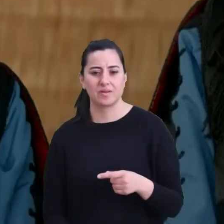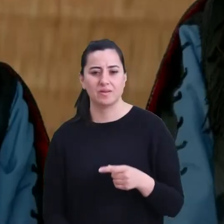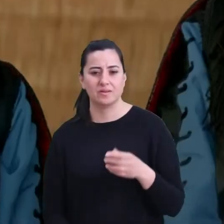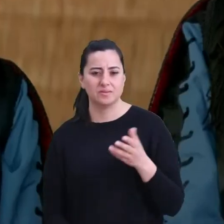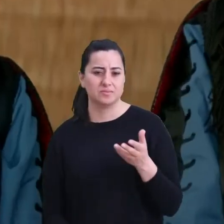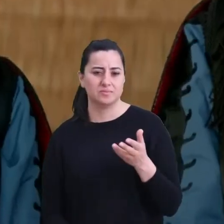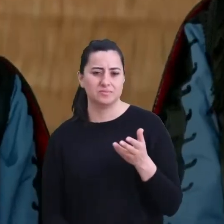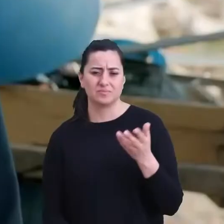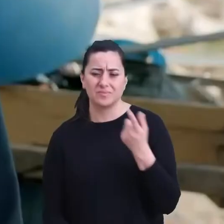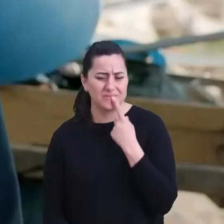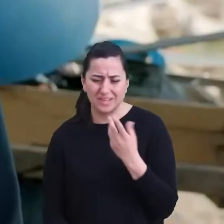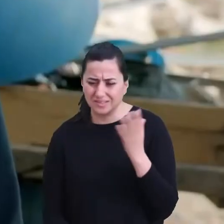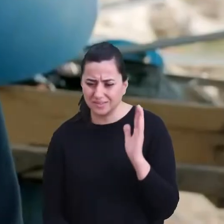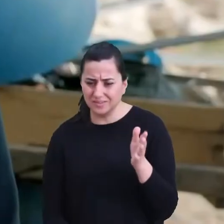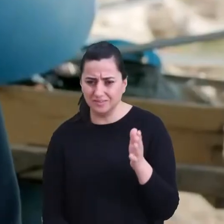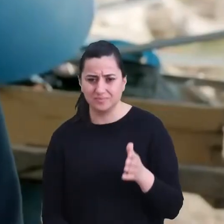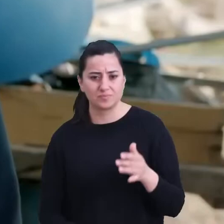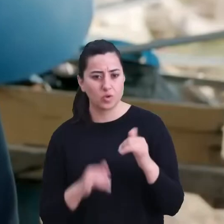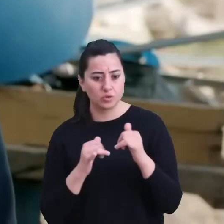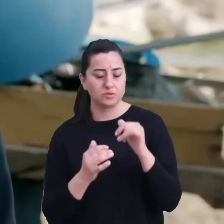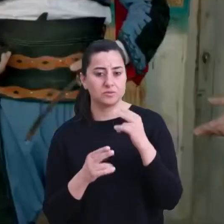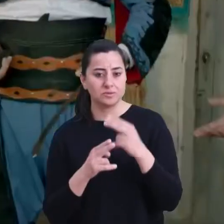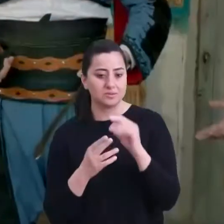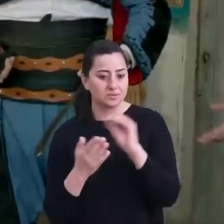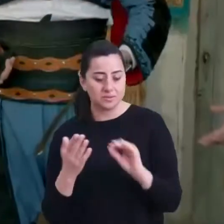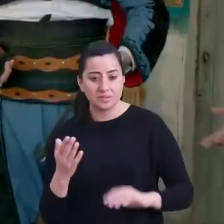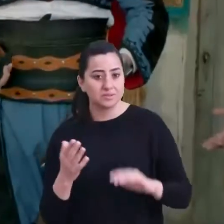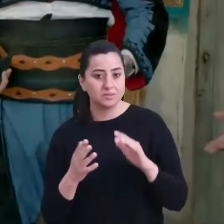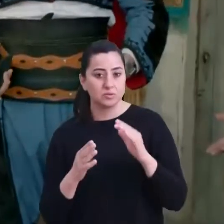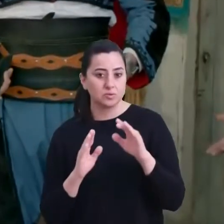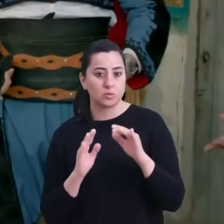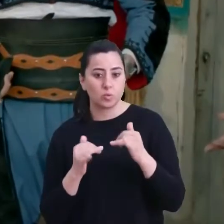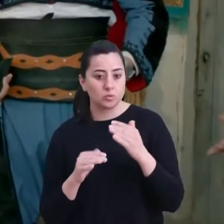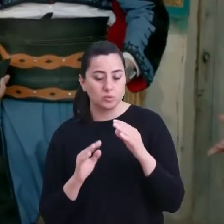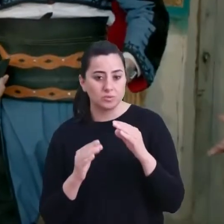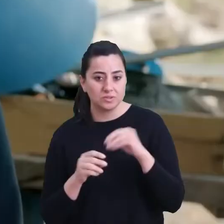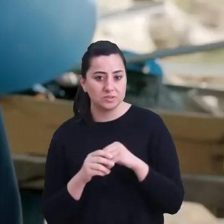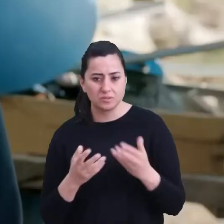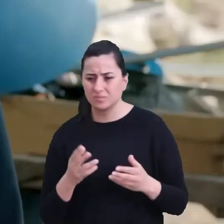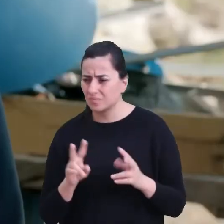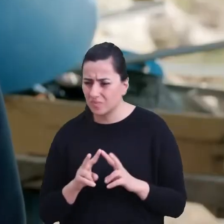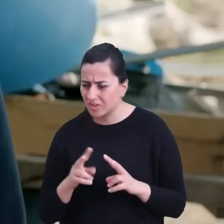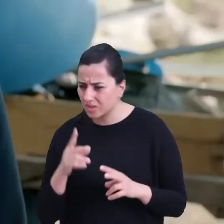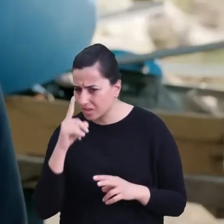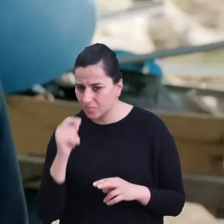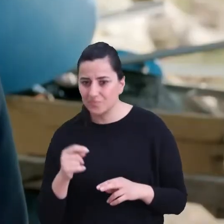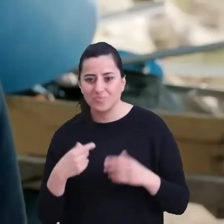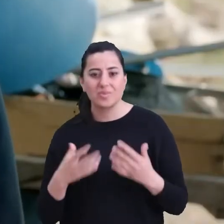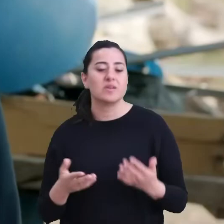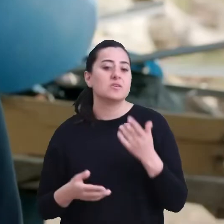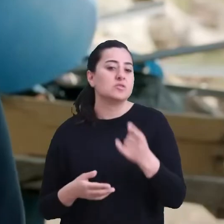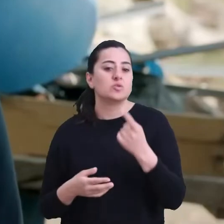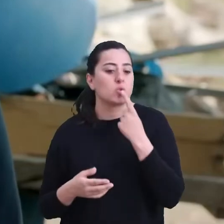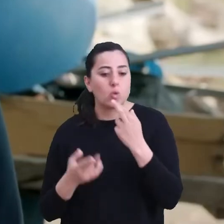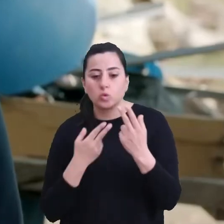musun? Değil mi be? Ya oyunun metni işte. Ha? Metin kim be? Ya